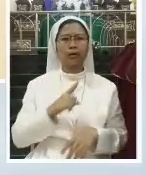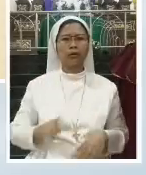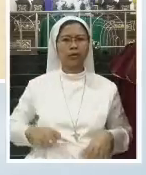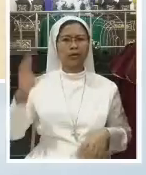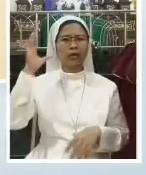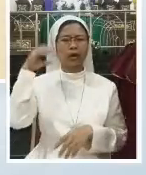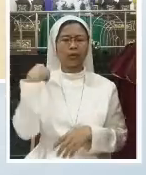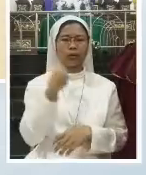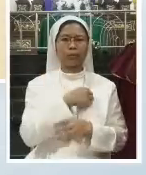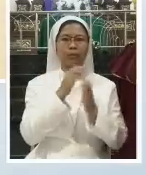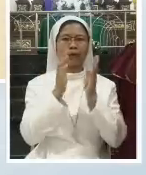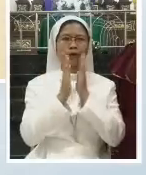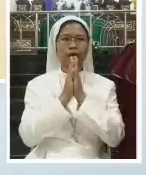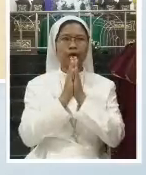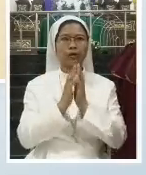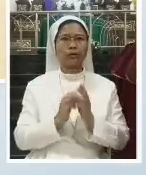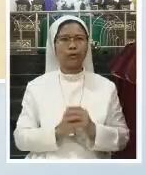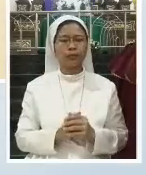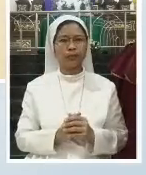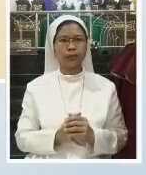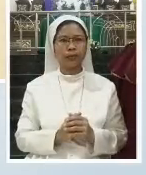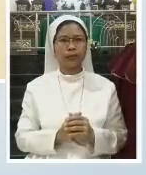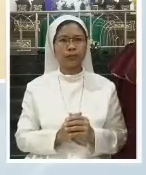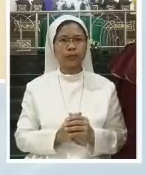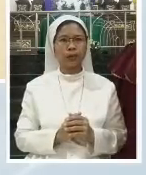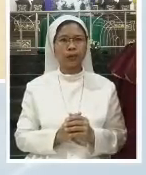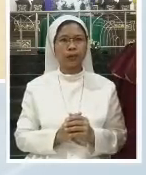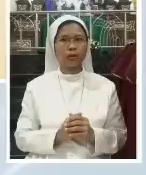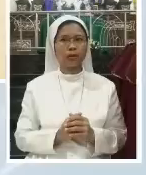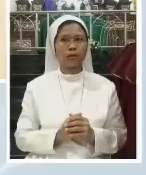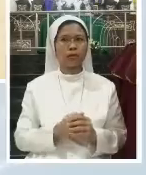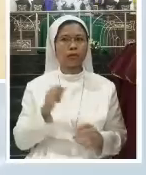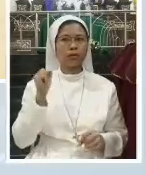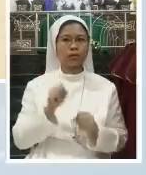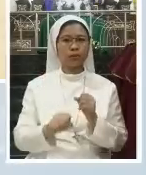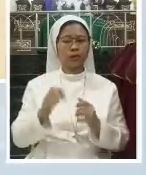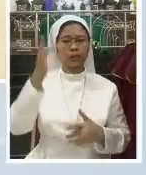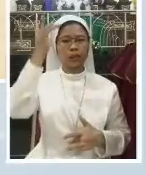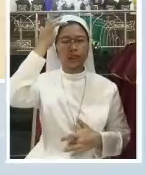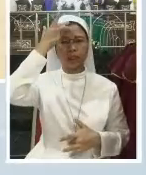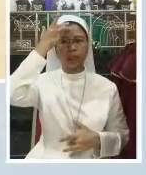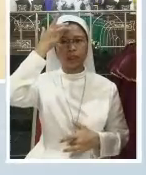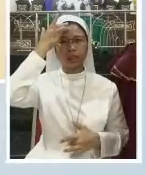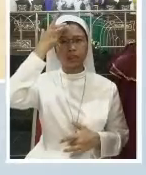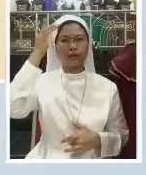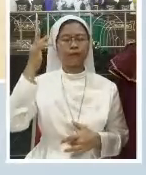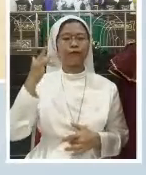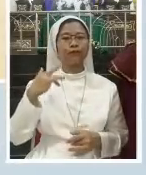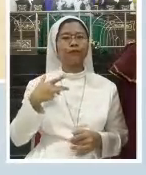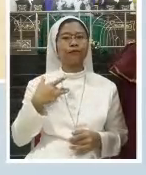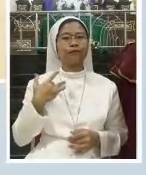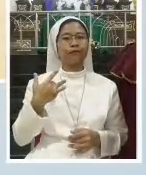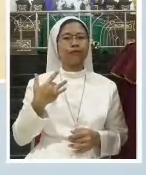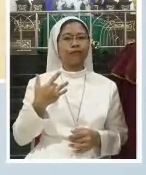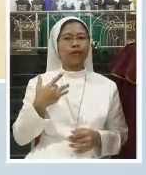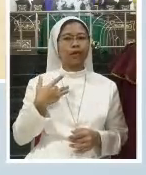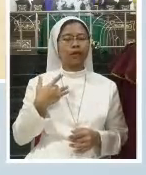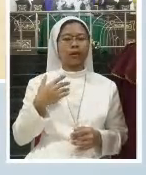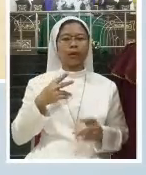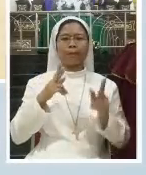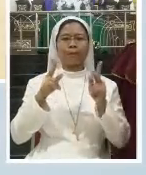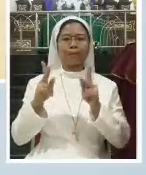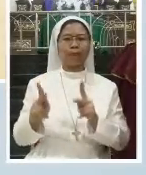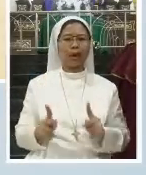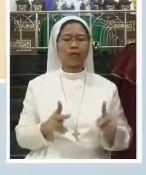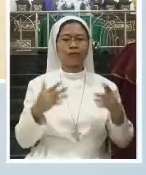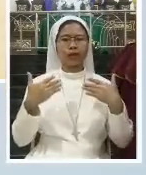Kagurangnan inanyuga ang samong pamibi. Tanganing ang mga nagehelang makamati kan nakakapaumay na